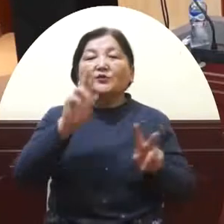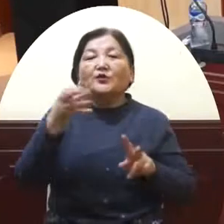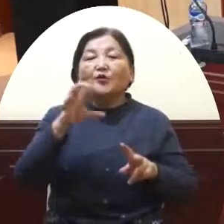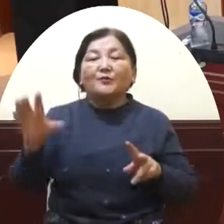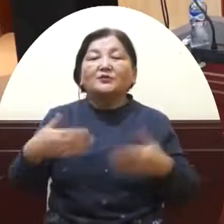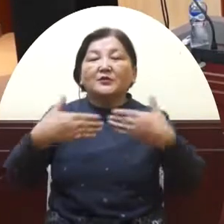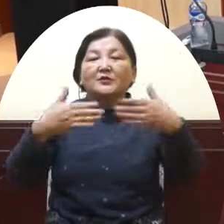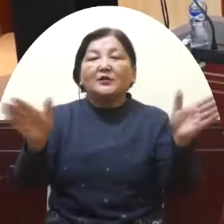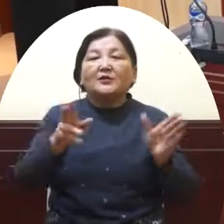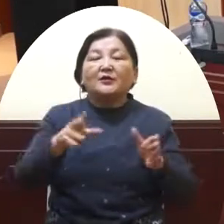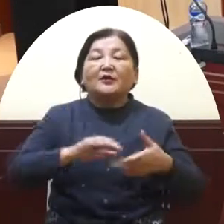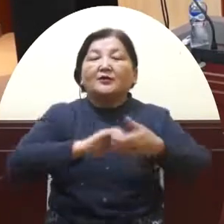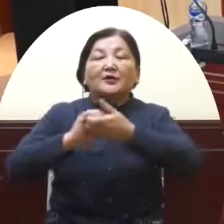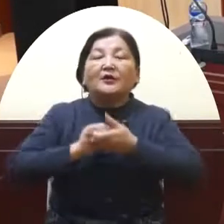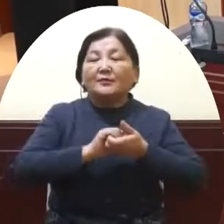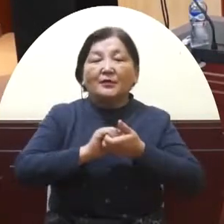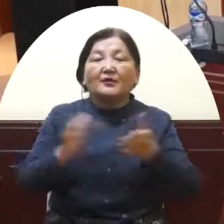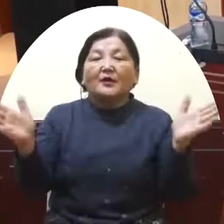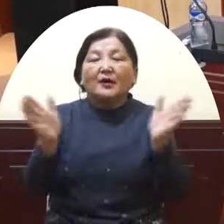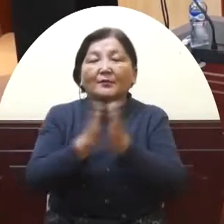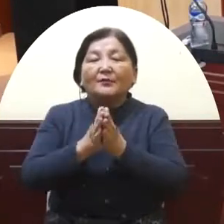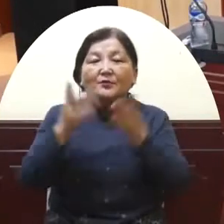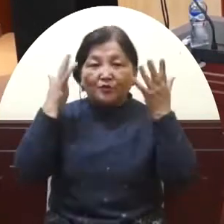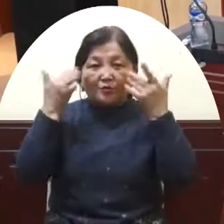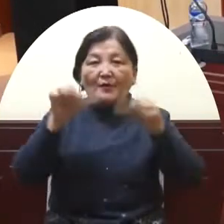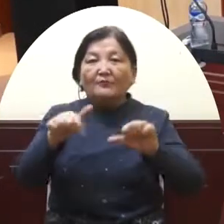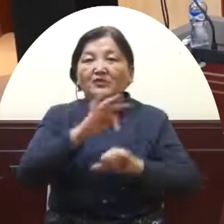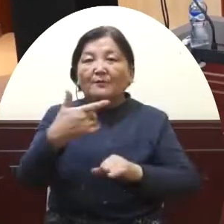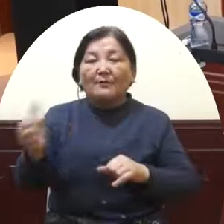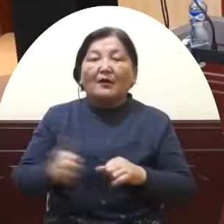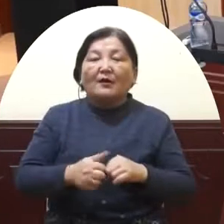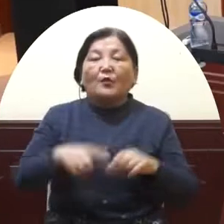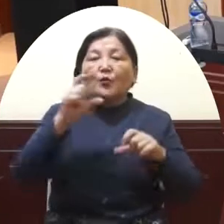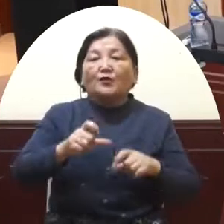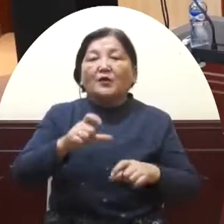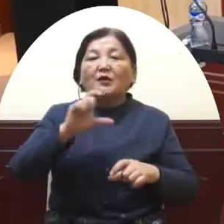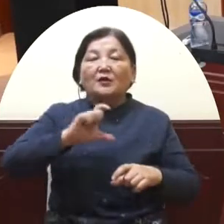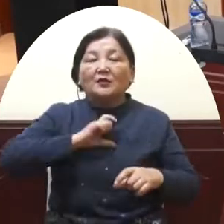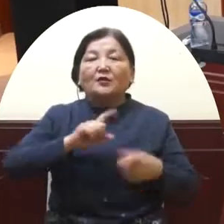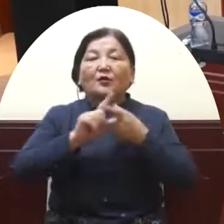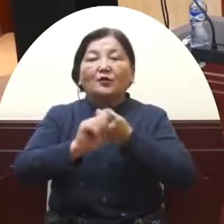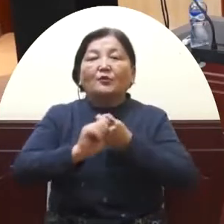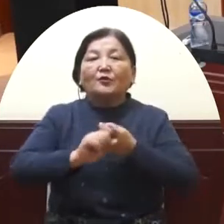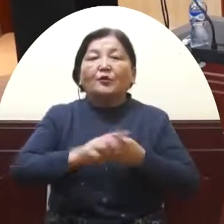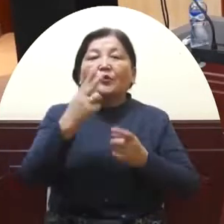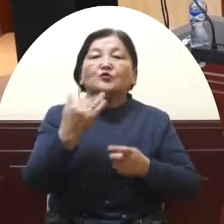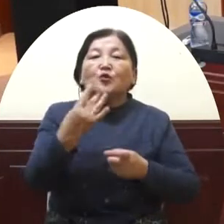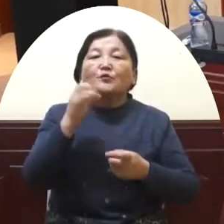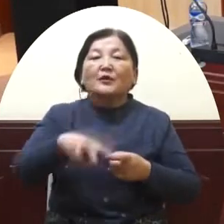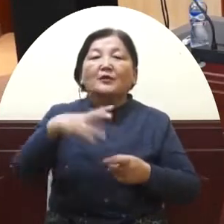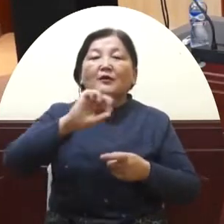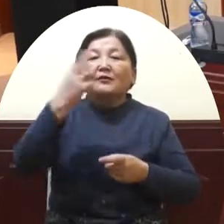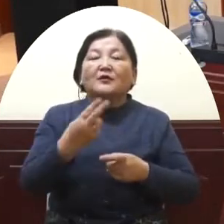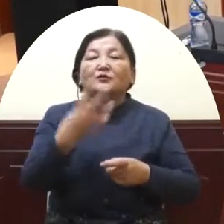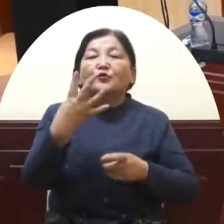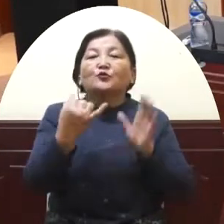нээлттэй нийгэм гурав даатгийн зохион байгуулалт хүний эрхийн олон нийтийн цуурдлыг чинь 46